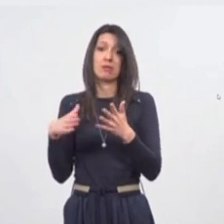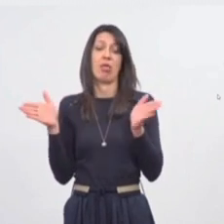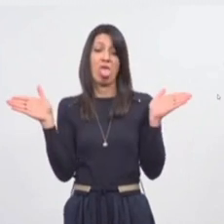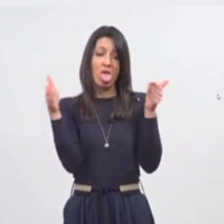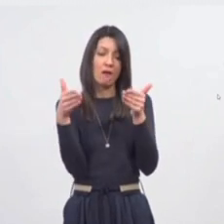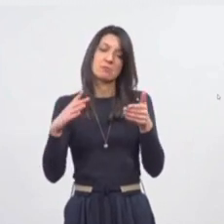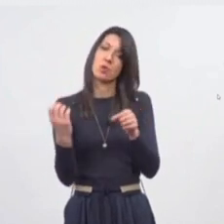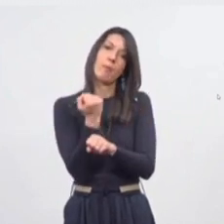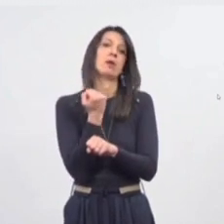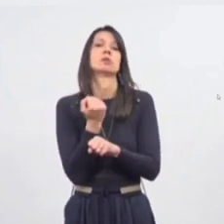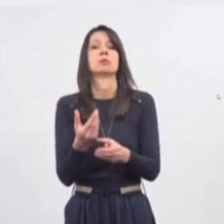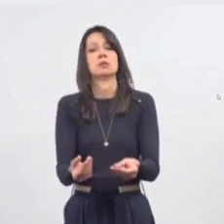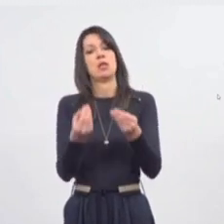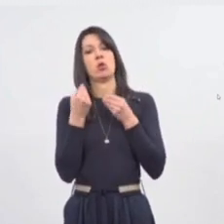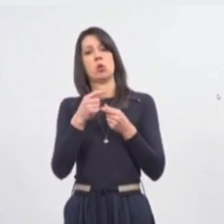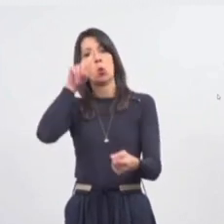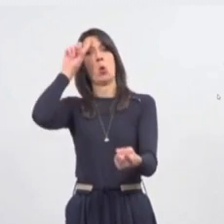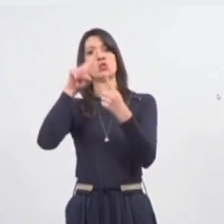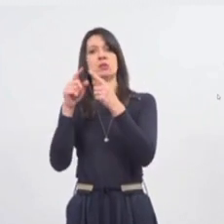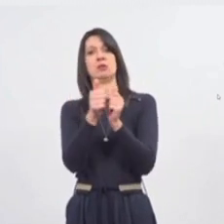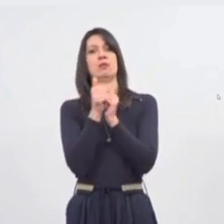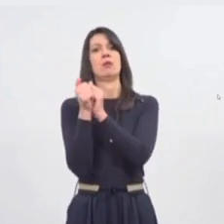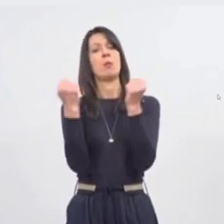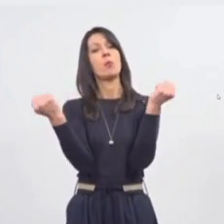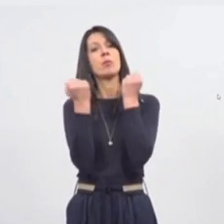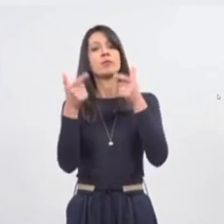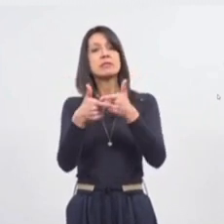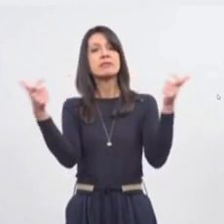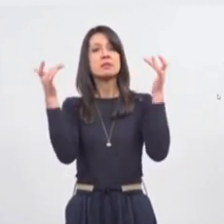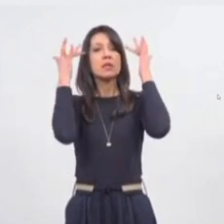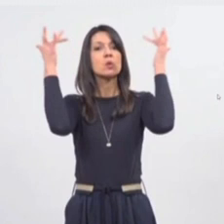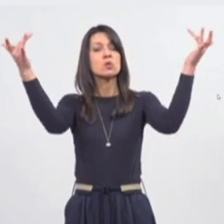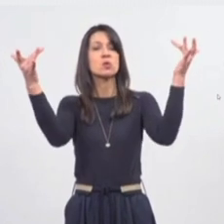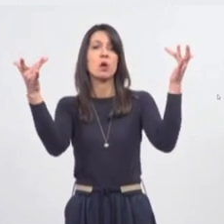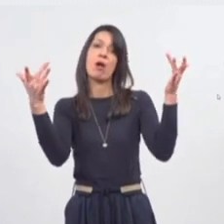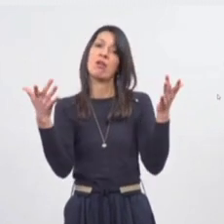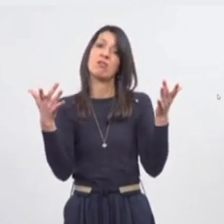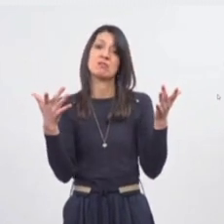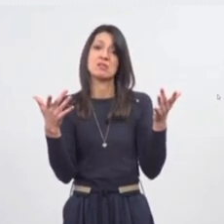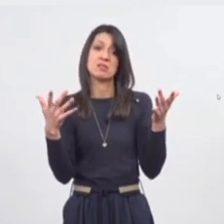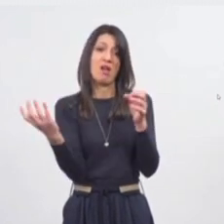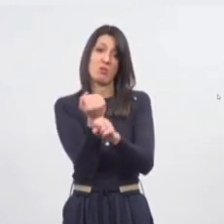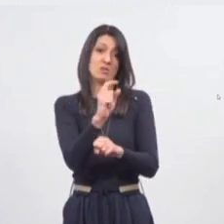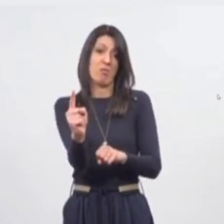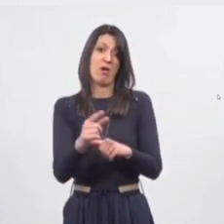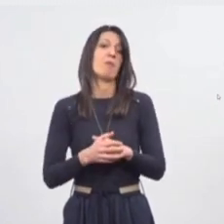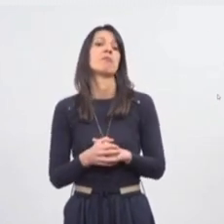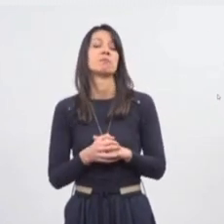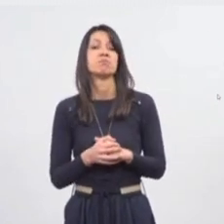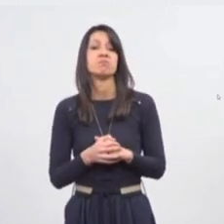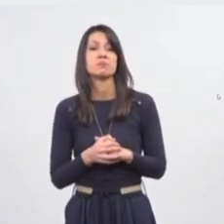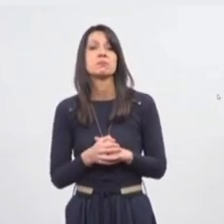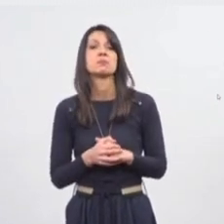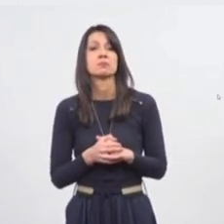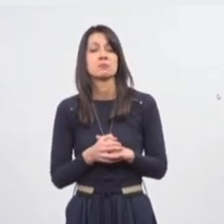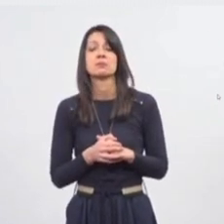notre objectif commun de promotion de la diversité culturelle dans l'Union européenne. Nous nous sommes